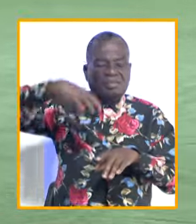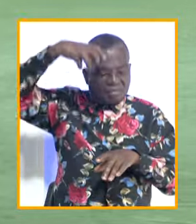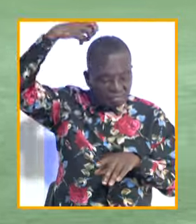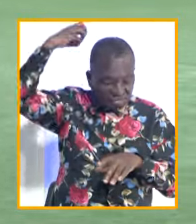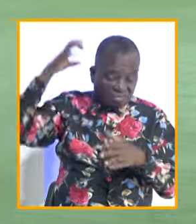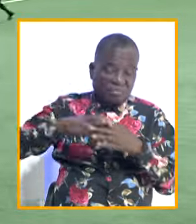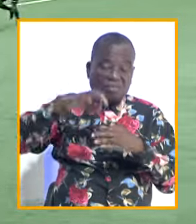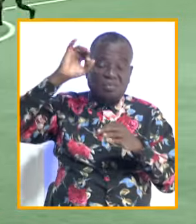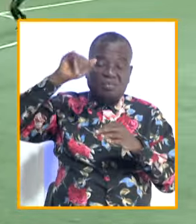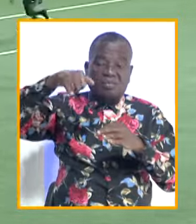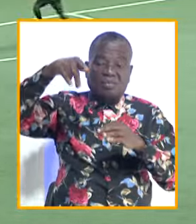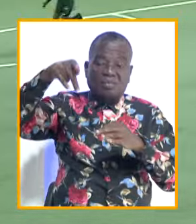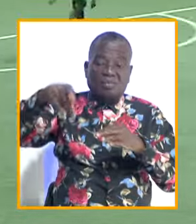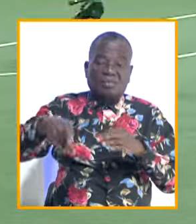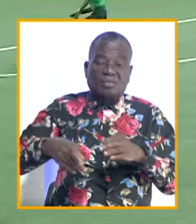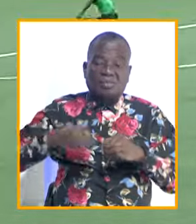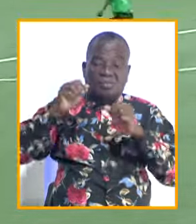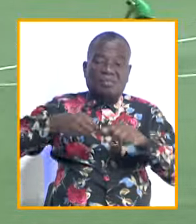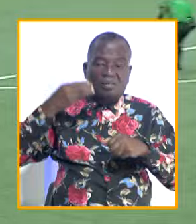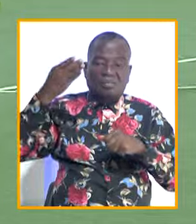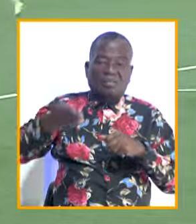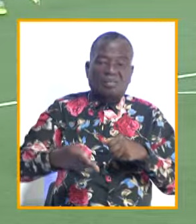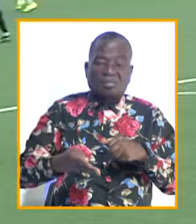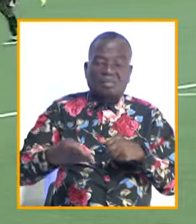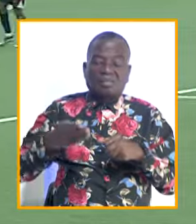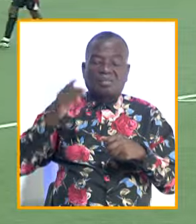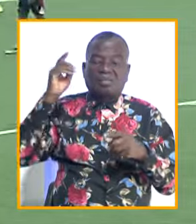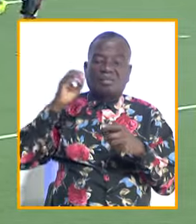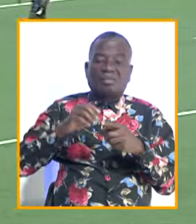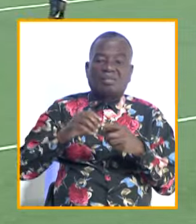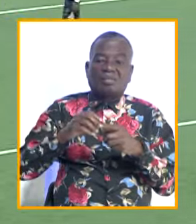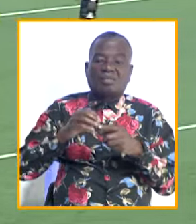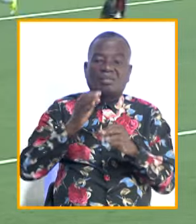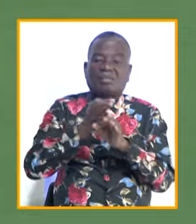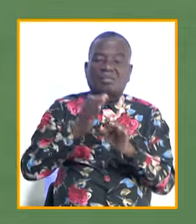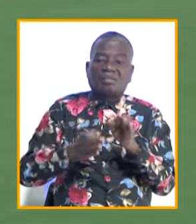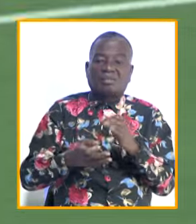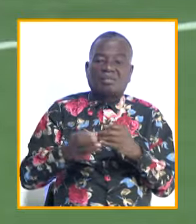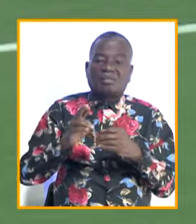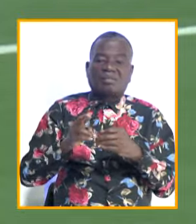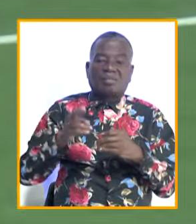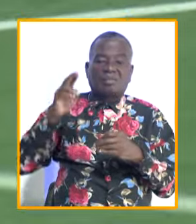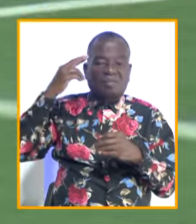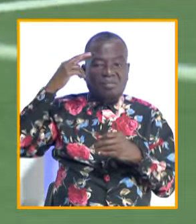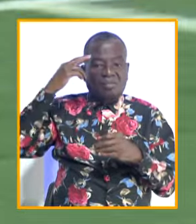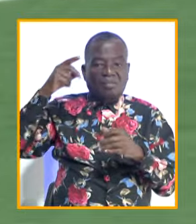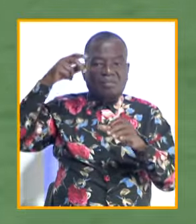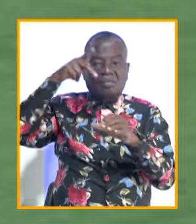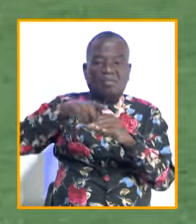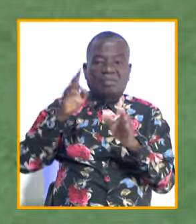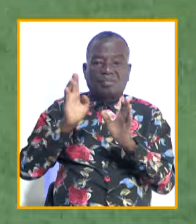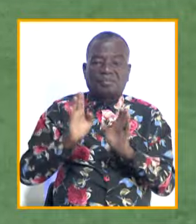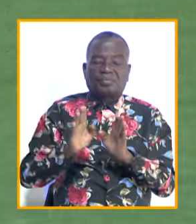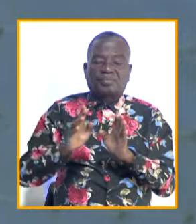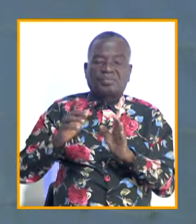reconnus également pour leur football champagne, pourront donner du fil à retordre à leurs adversaires durant les différentes journées. En raison de leur participation en